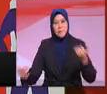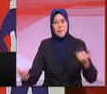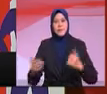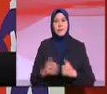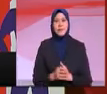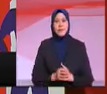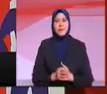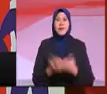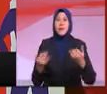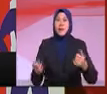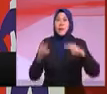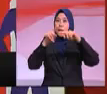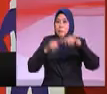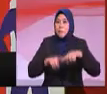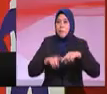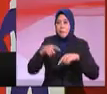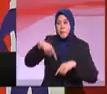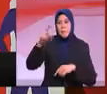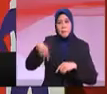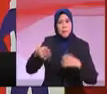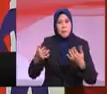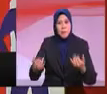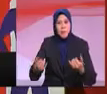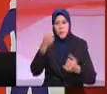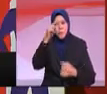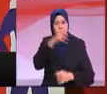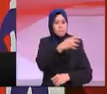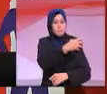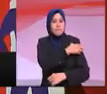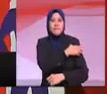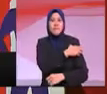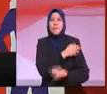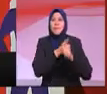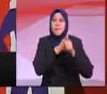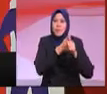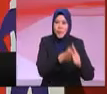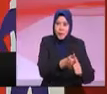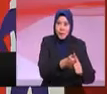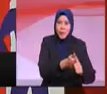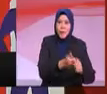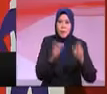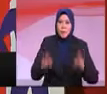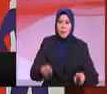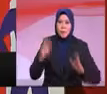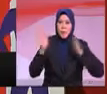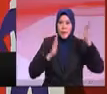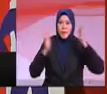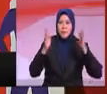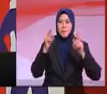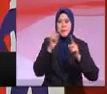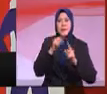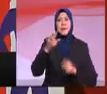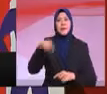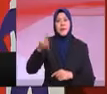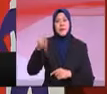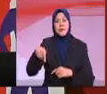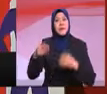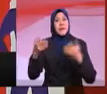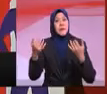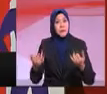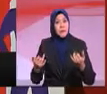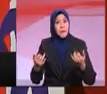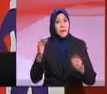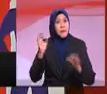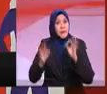Jadi kita bergantung pada MCO untuk penguatkuasaan dan kepatuhan rakyat Malaysia kepada MCO. Tapi